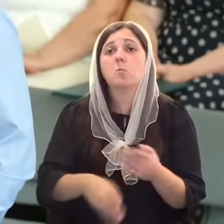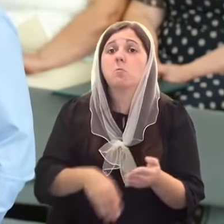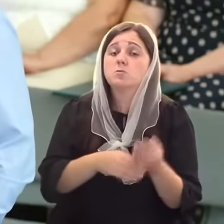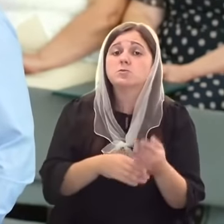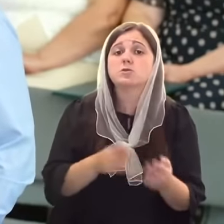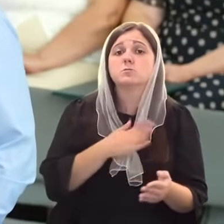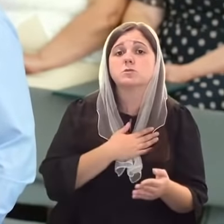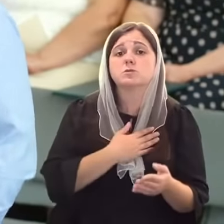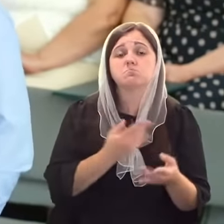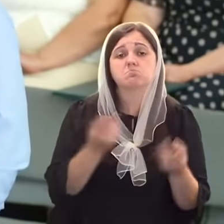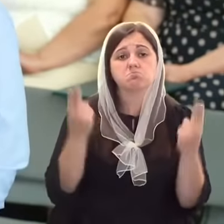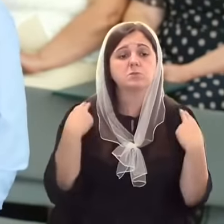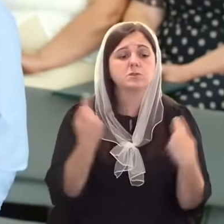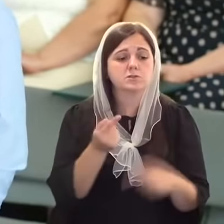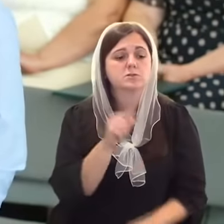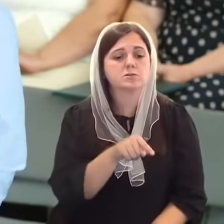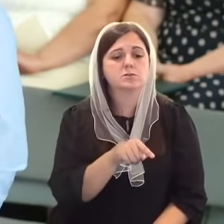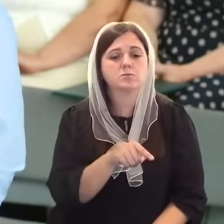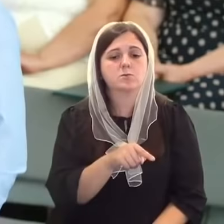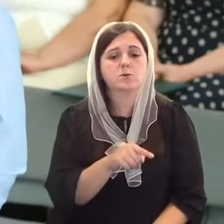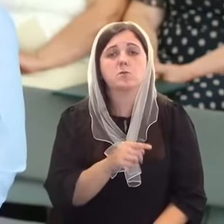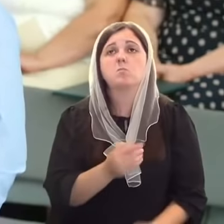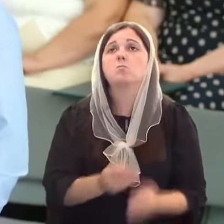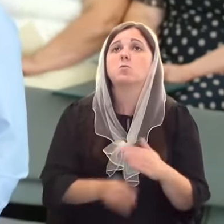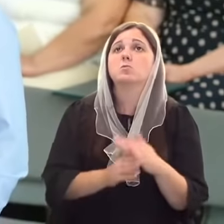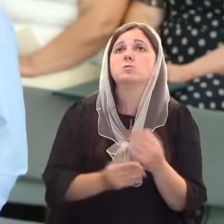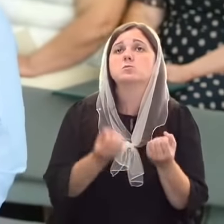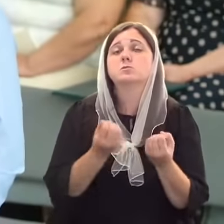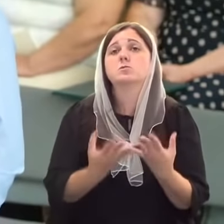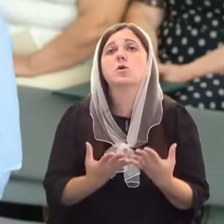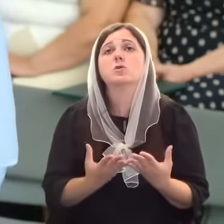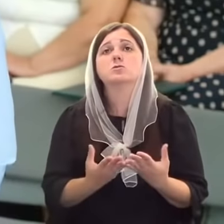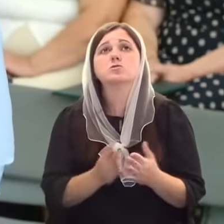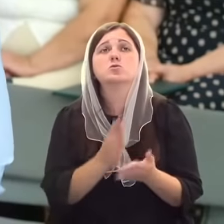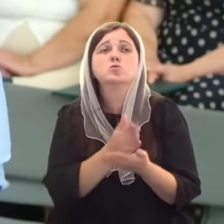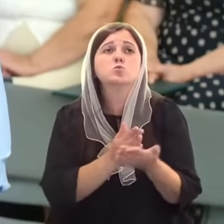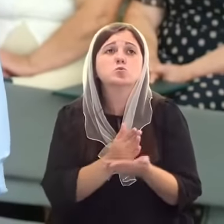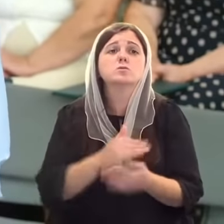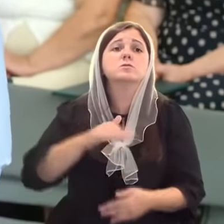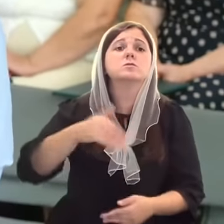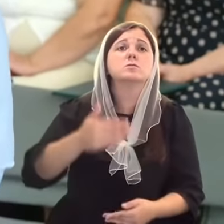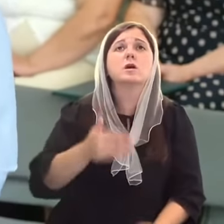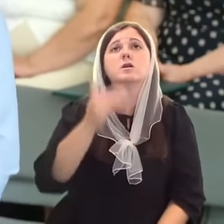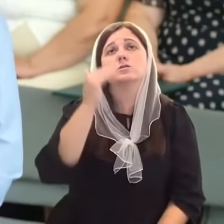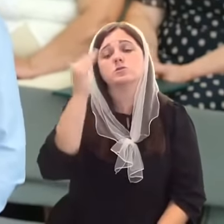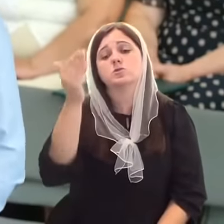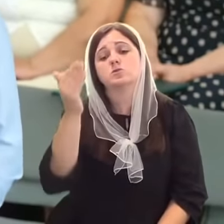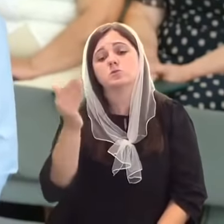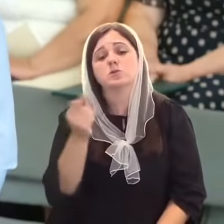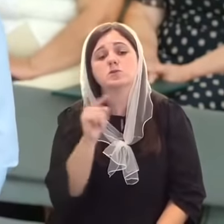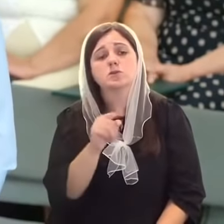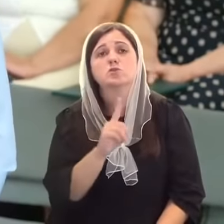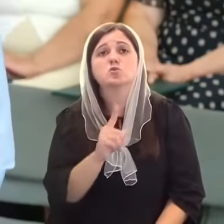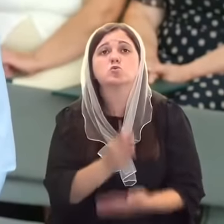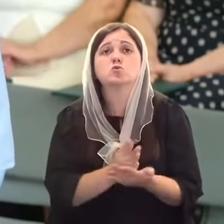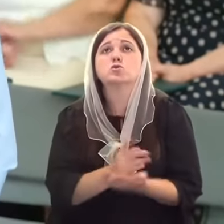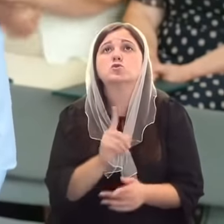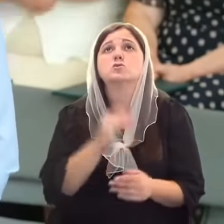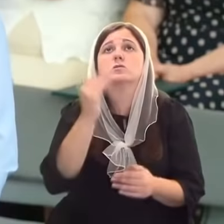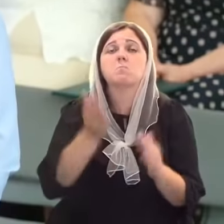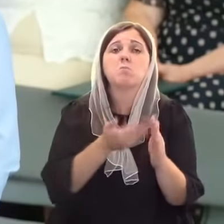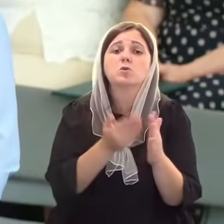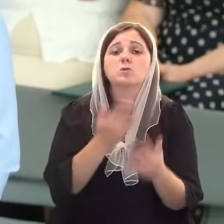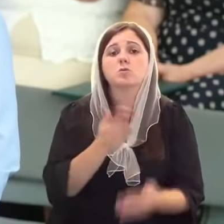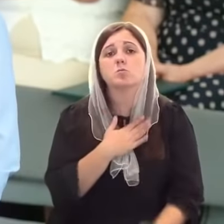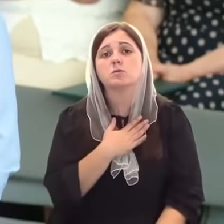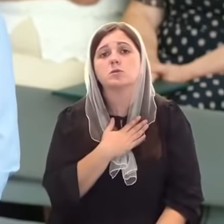этим смириться. Помоги мне просто дальше служить, совершать то поприще, то служение, которому Ты меня призвал».